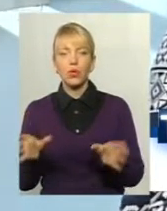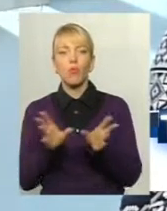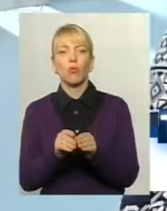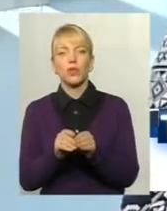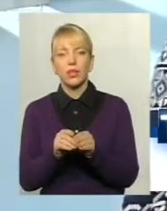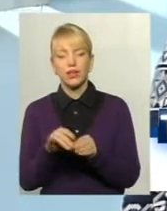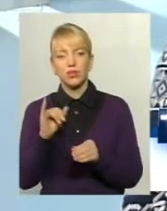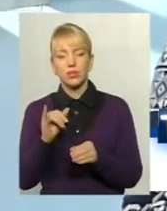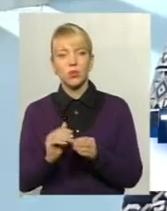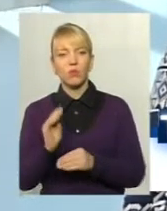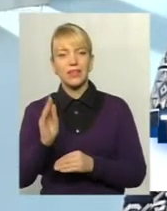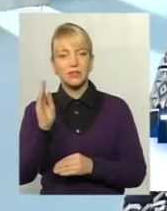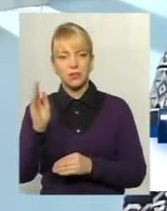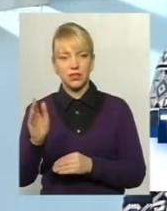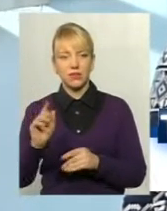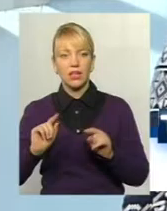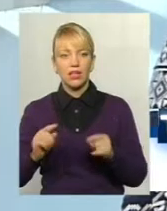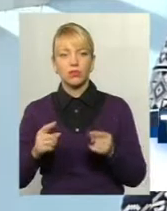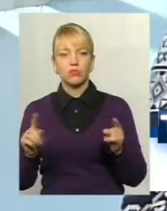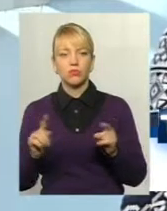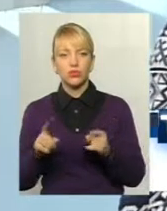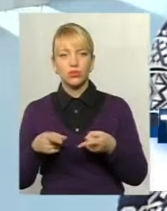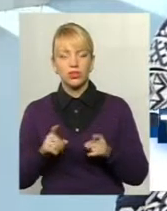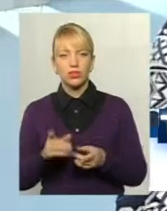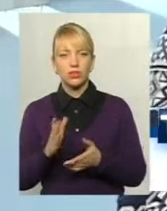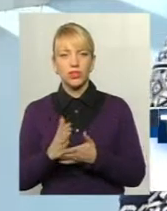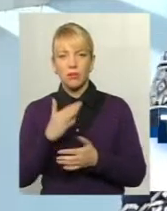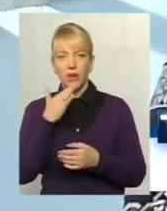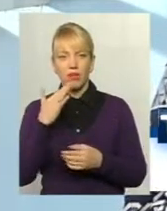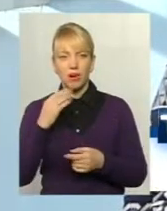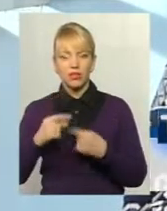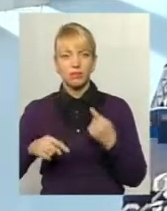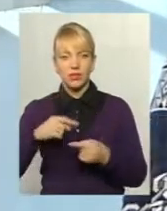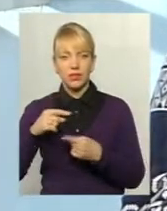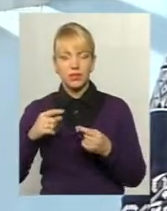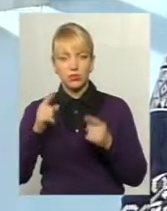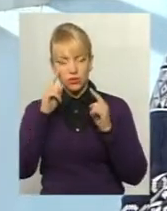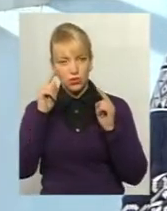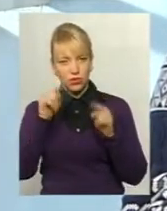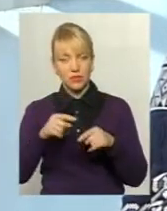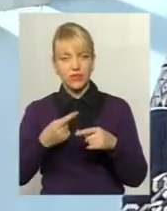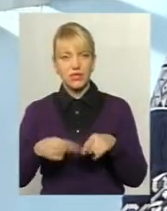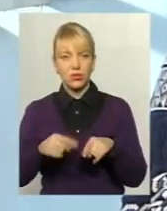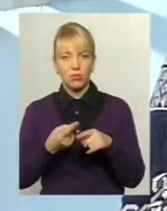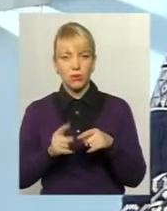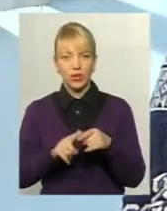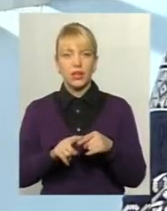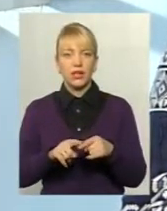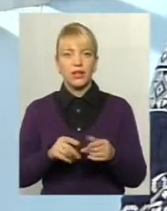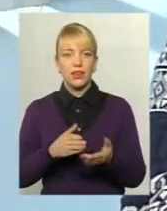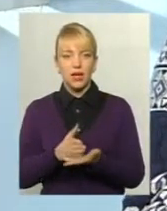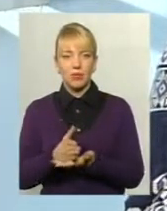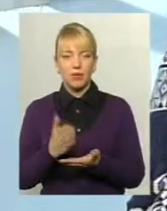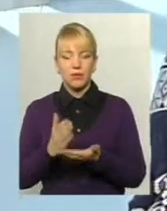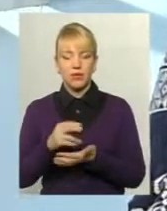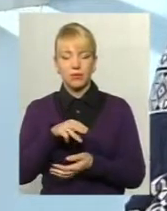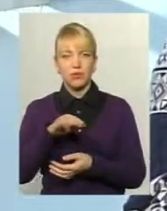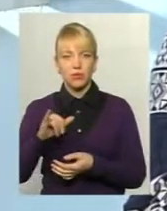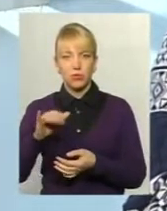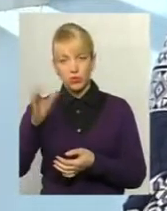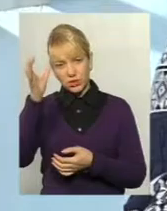поєднуються у перспективах, тому що дійсно є багато бізнесу сконцентровано саме в цих напрямках, є профтехосвіта, яка